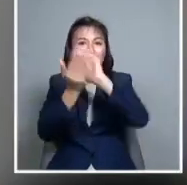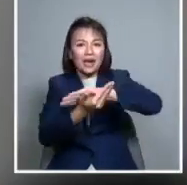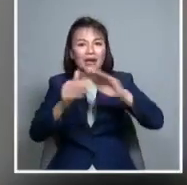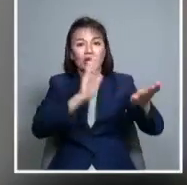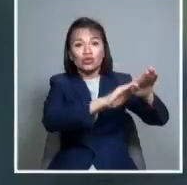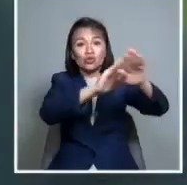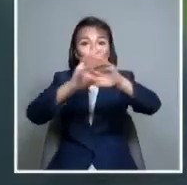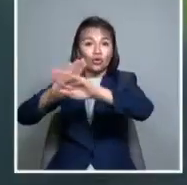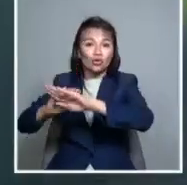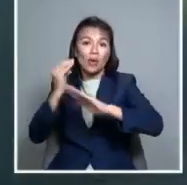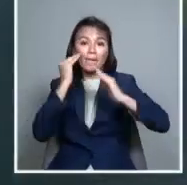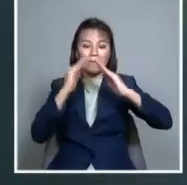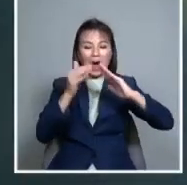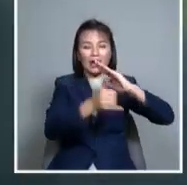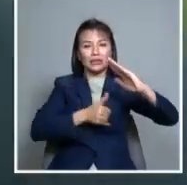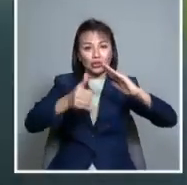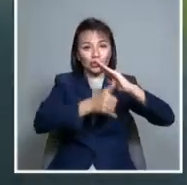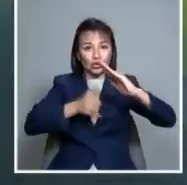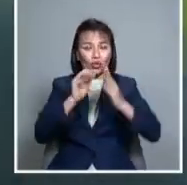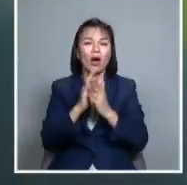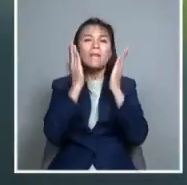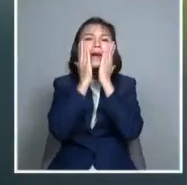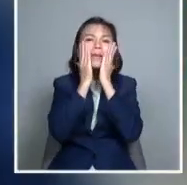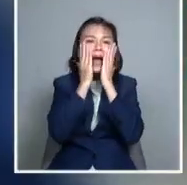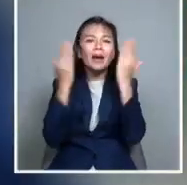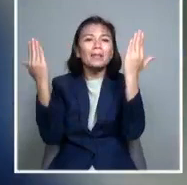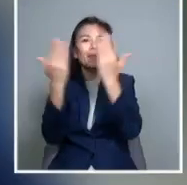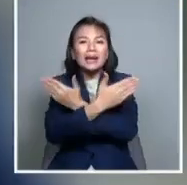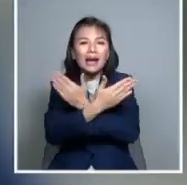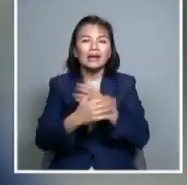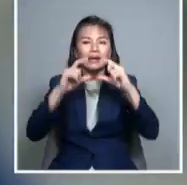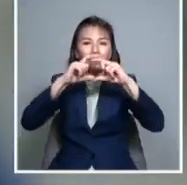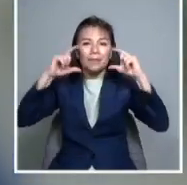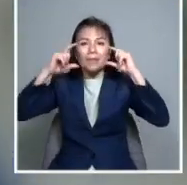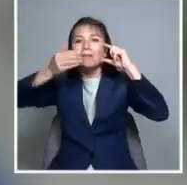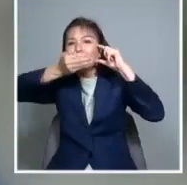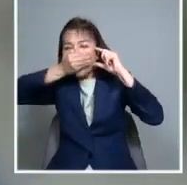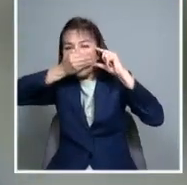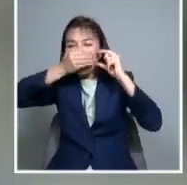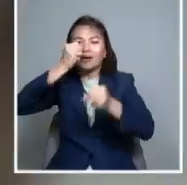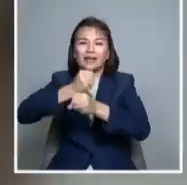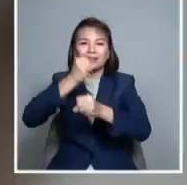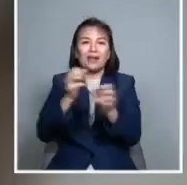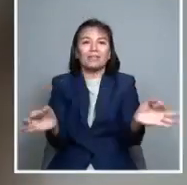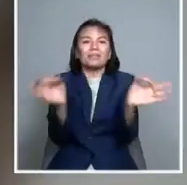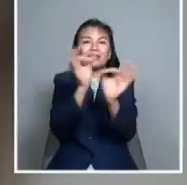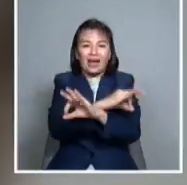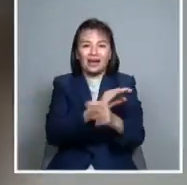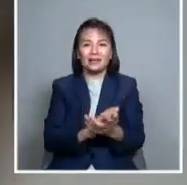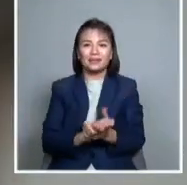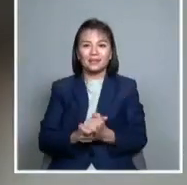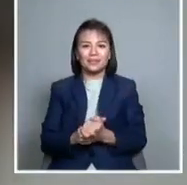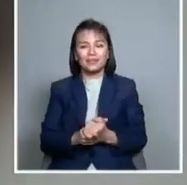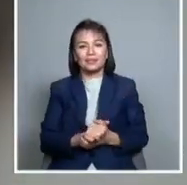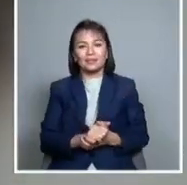คนเนี่ยมาฉลองสงกรานต์อยู่บ้านจากที่ปะแป้งก็มาแตะ Maskแทนนะกันนะครับถ้าแปลกหน้าแทน